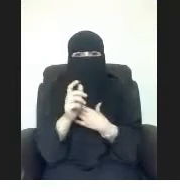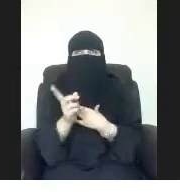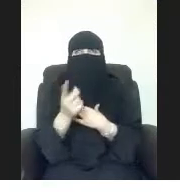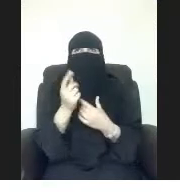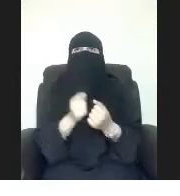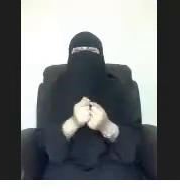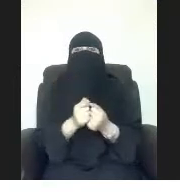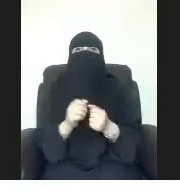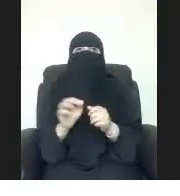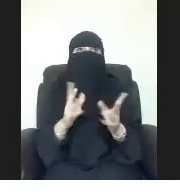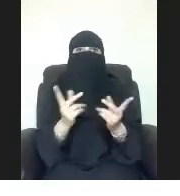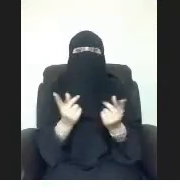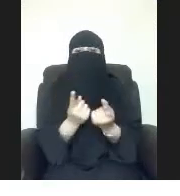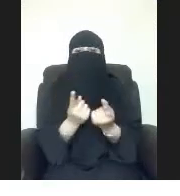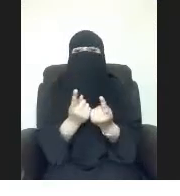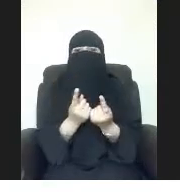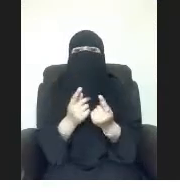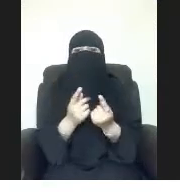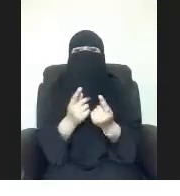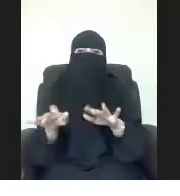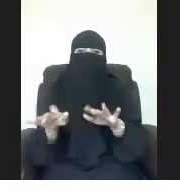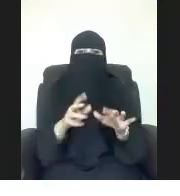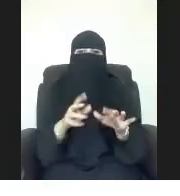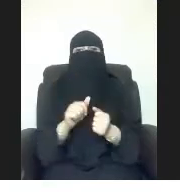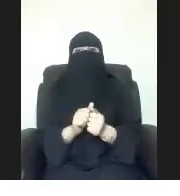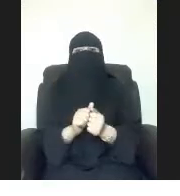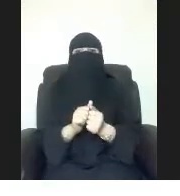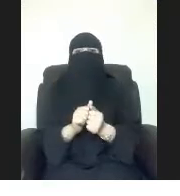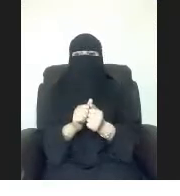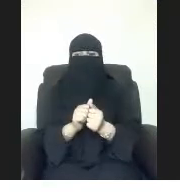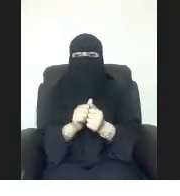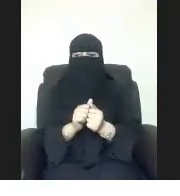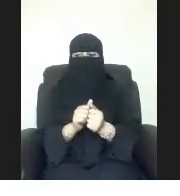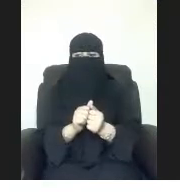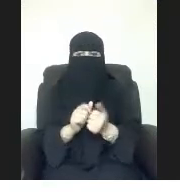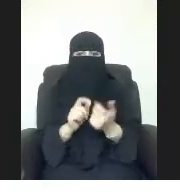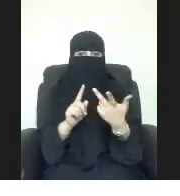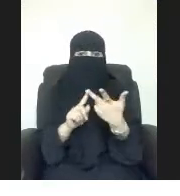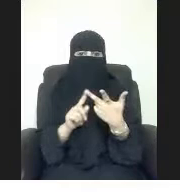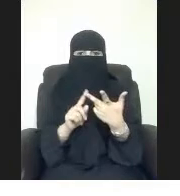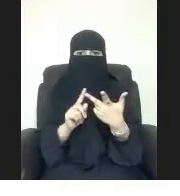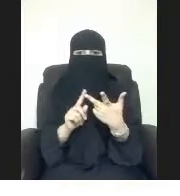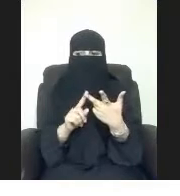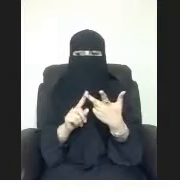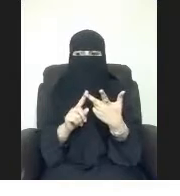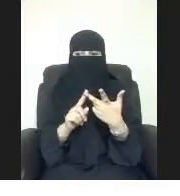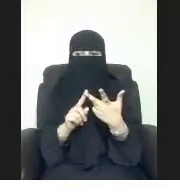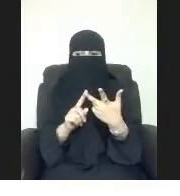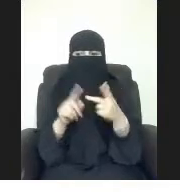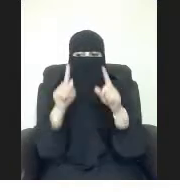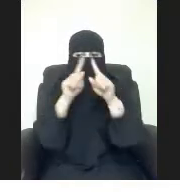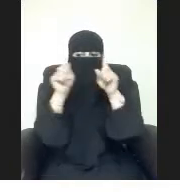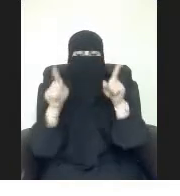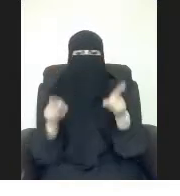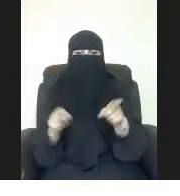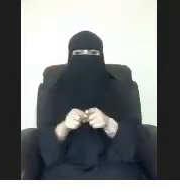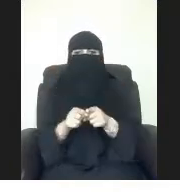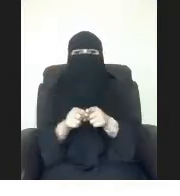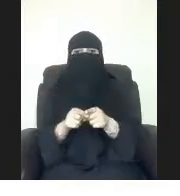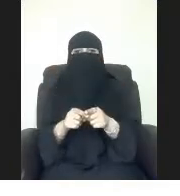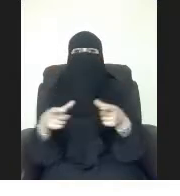يمكن هذا أشهرها أيضا، أن الطلاب في البيت يدرسون من خلال فيديو أو من خلال مصادر إلكترونية،